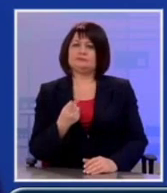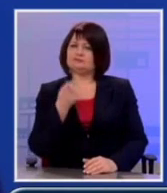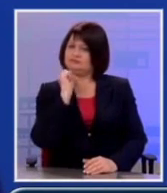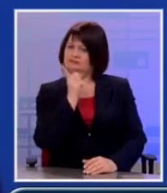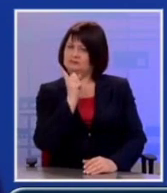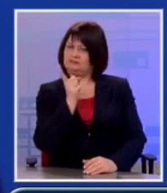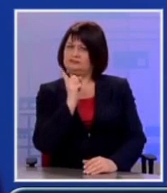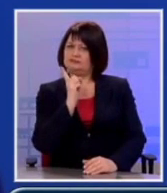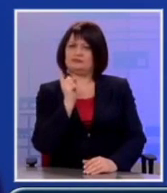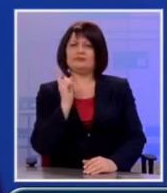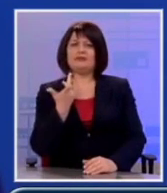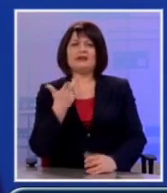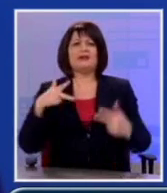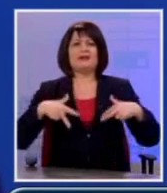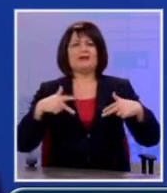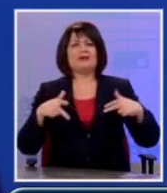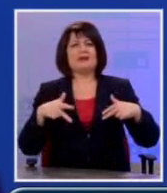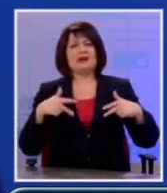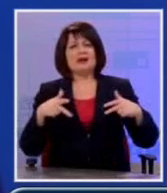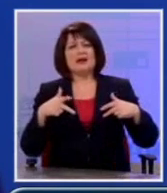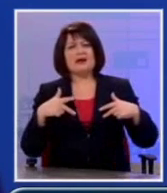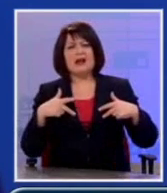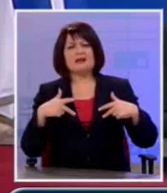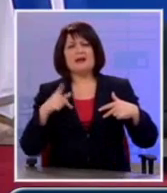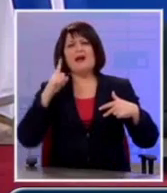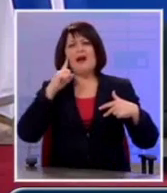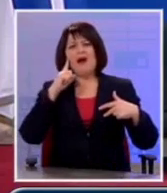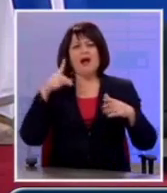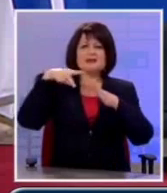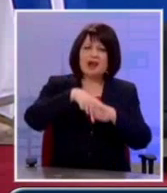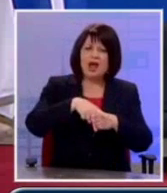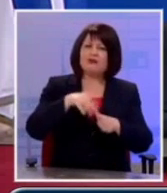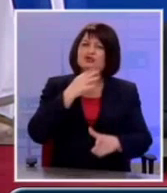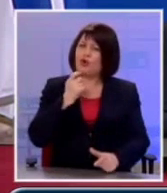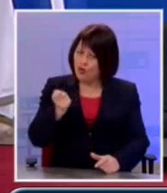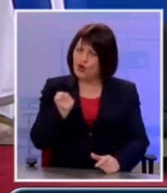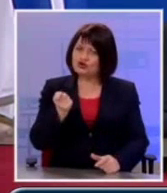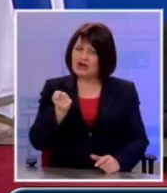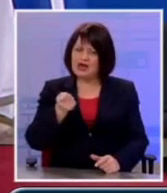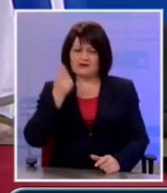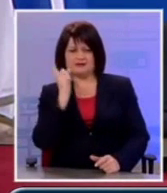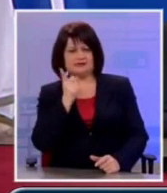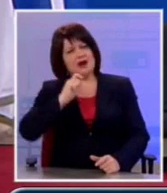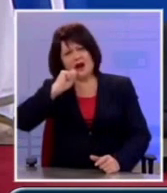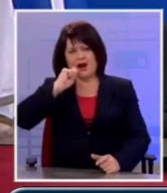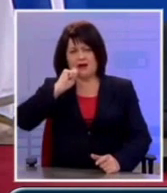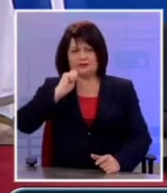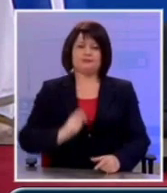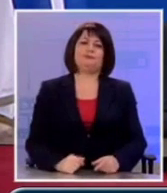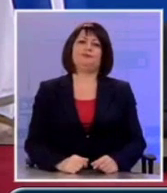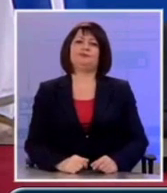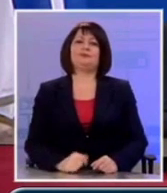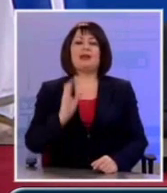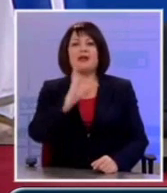την υποδούλωση κρατών με εργαλείο το χρέος. Είναι μέλος επίσης η χώρα μας του Ευρωπαϊκού